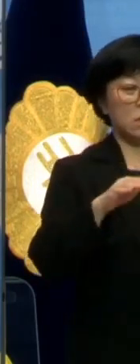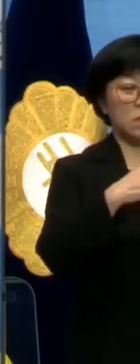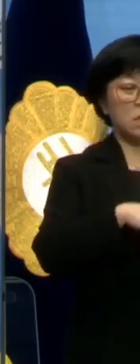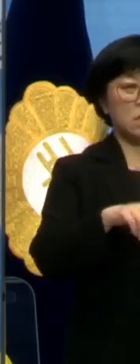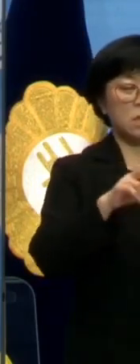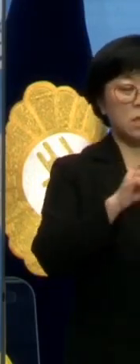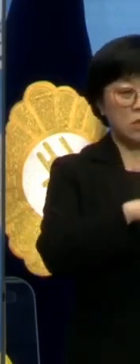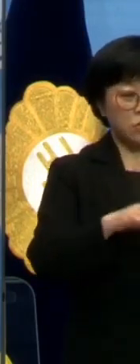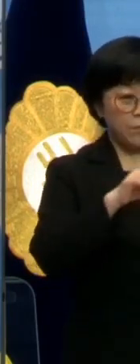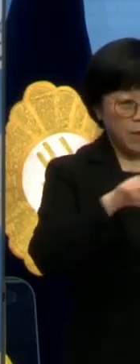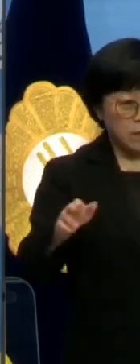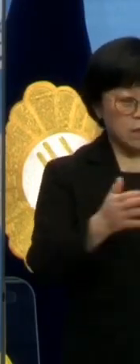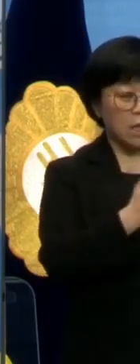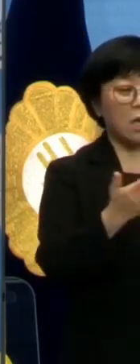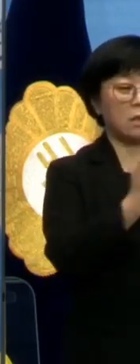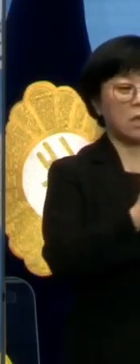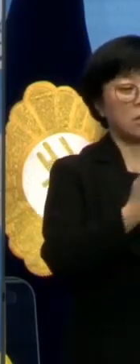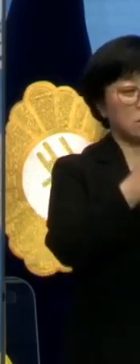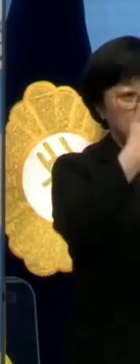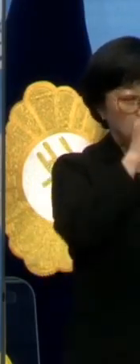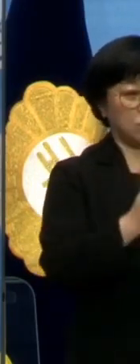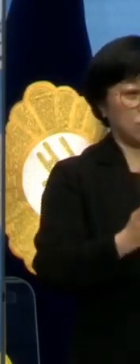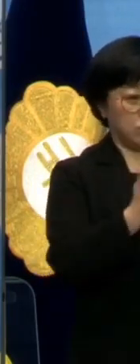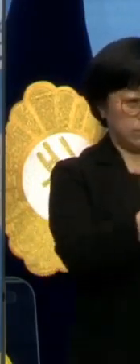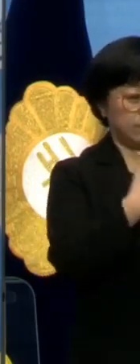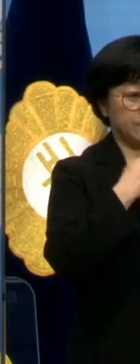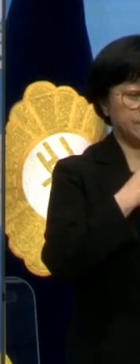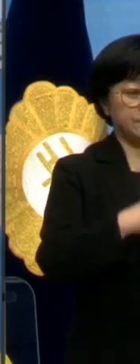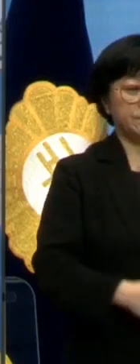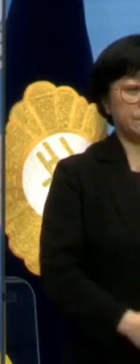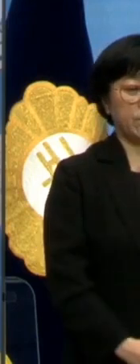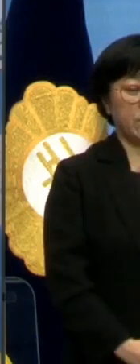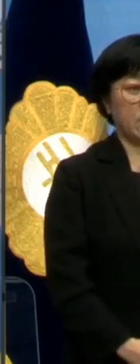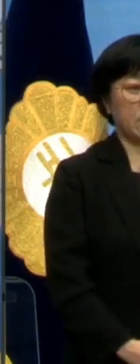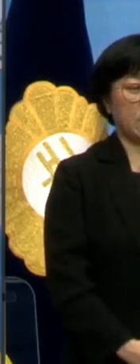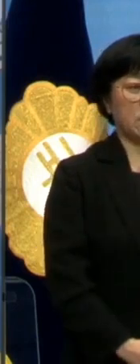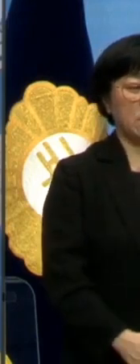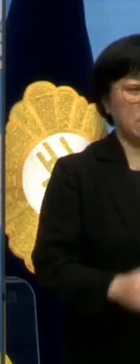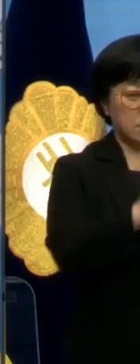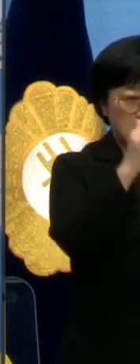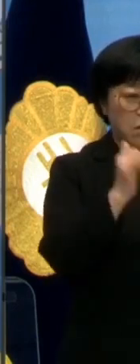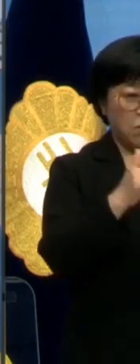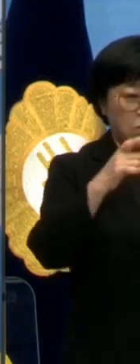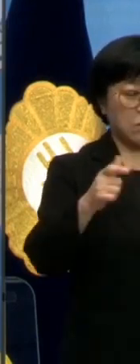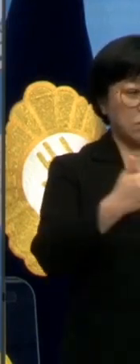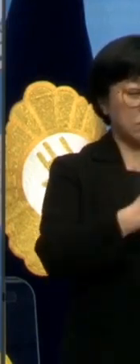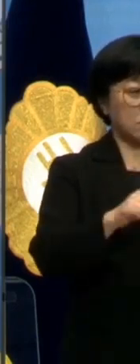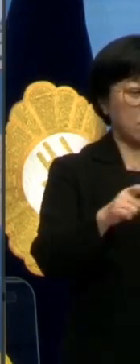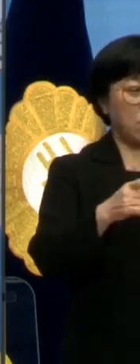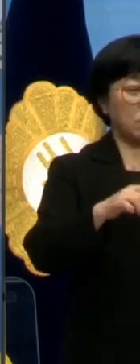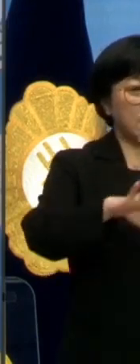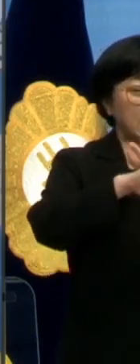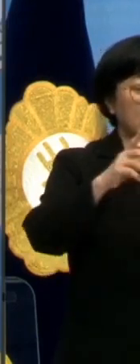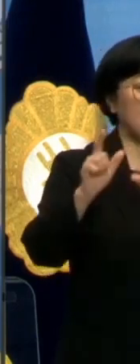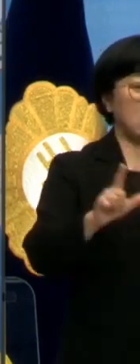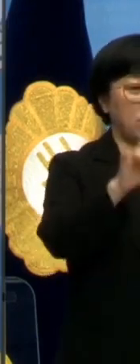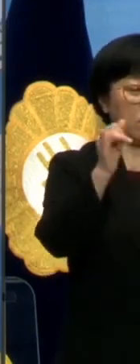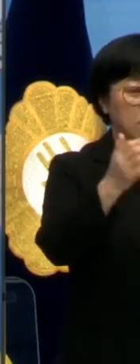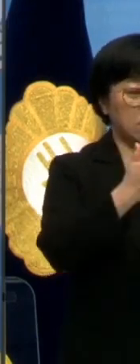혜택을 청년에게도 돌려드리겠습니다. 더불어 유엔 사회권 규약에 따라 영주권을 가진 외국인